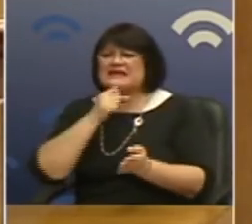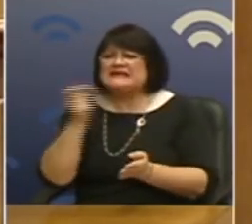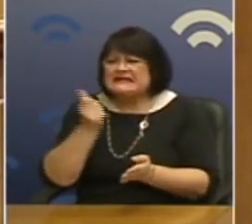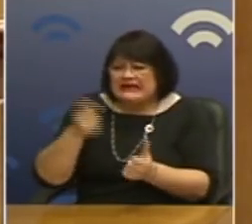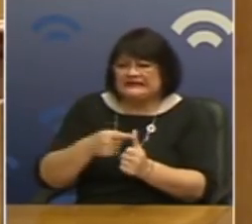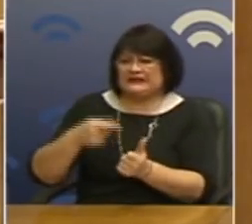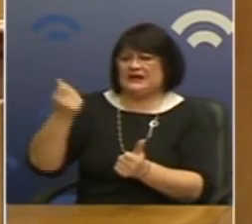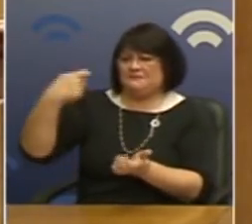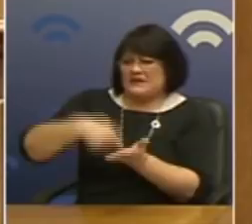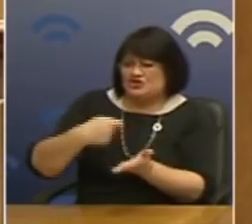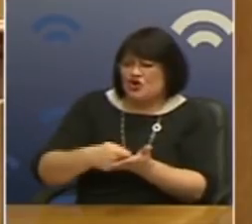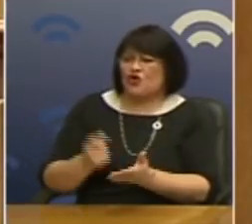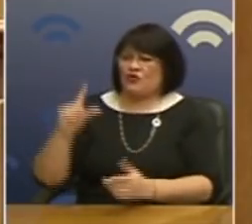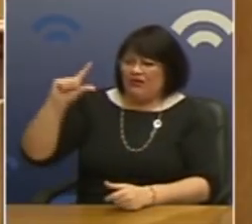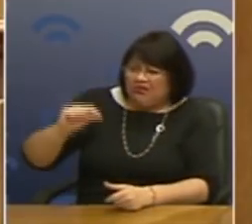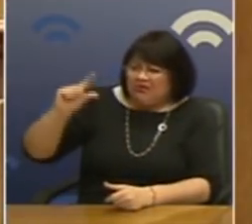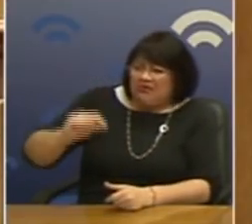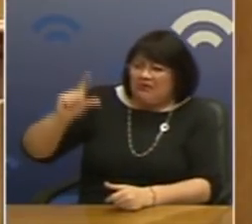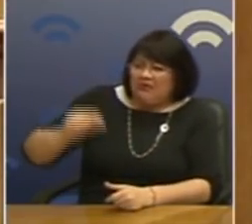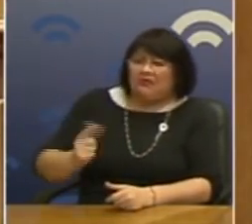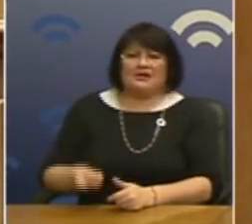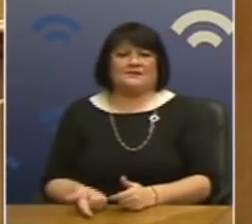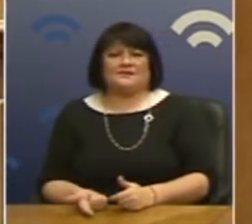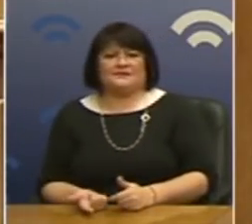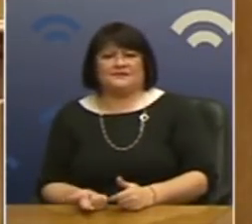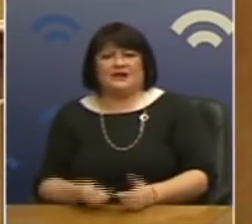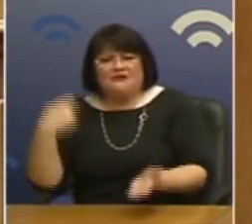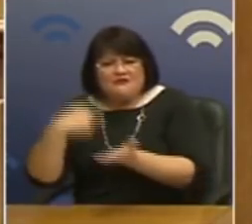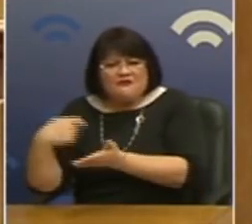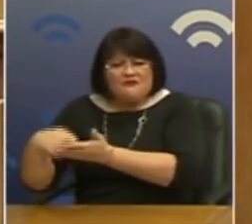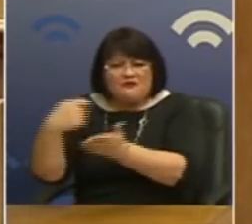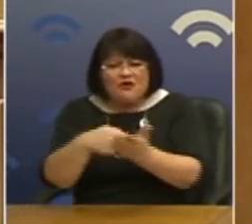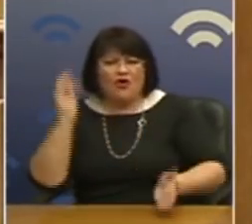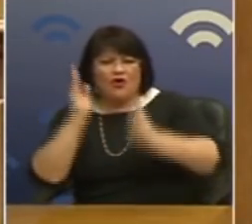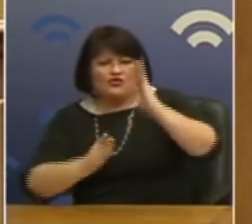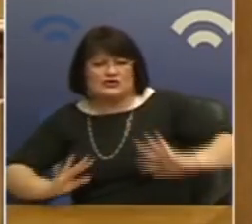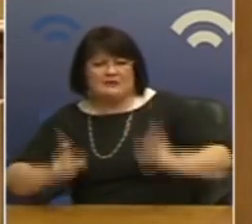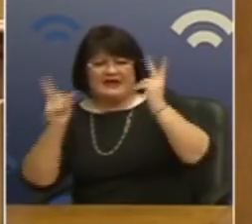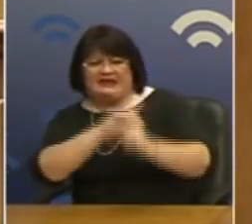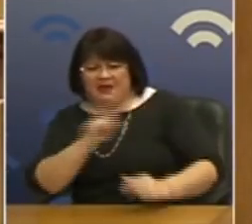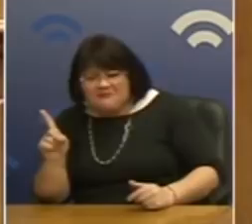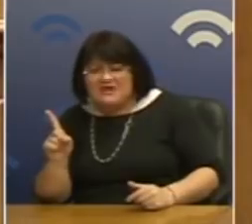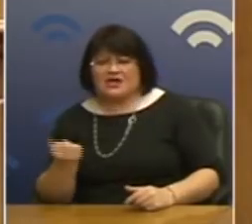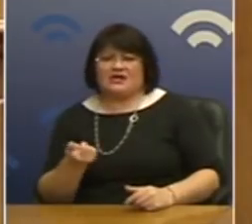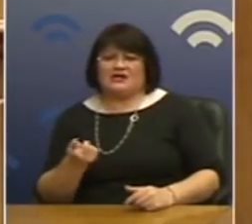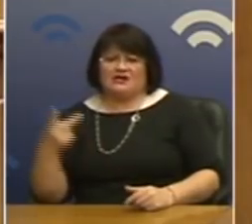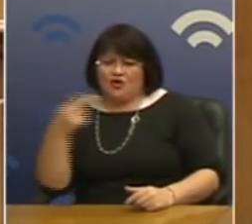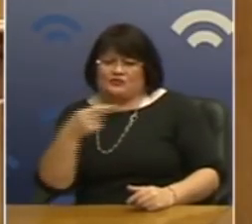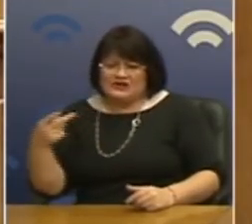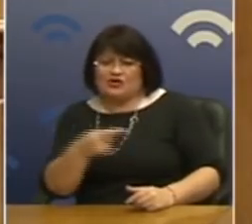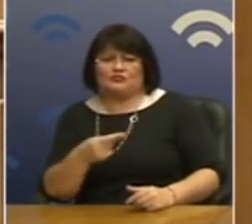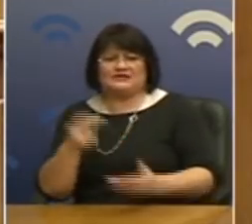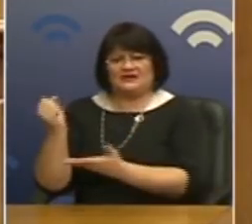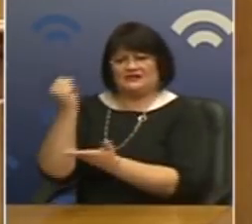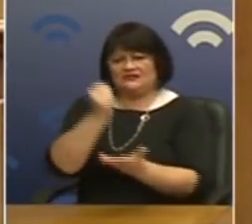συντάξεις, διατήρησαν και αύξησαν τα χαράτσια, χτύπησαν το δικαίωμα στην απεργία, γιγάντωσαν την υποχρηματοδότηση,